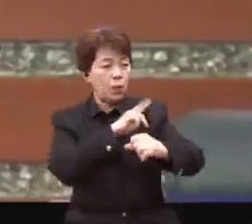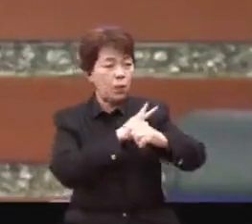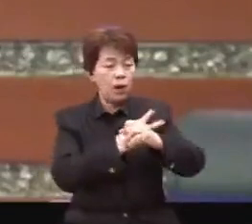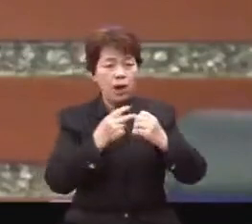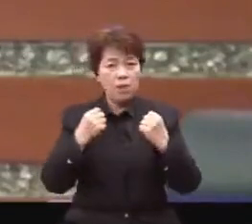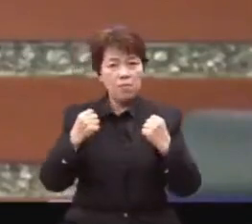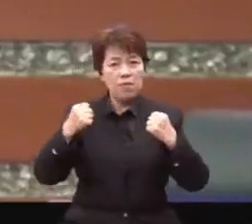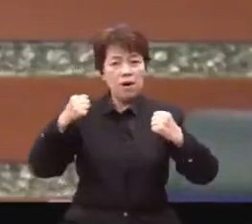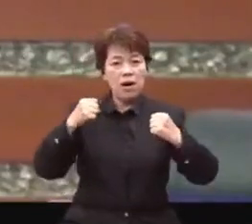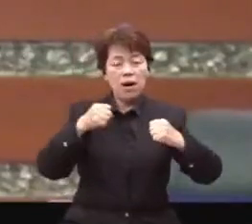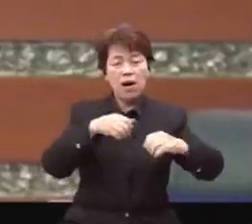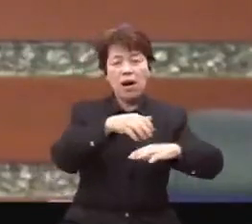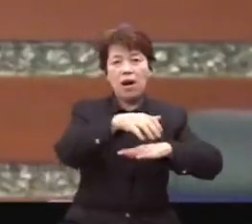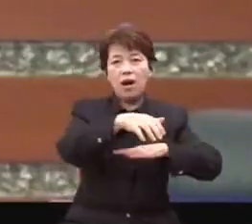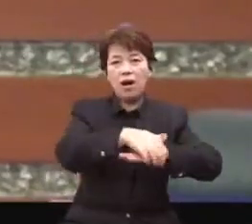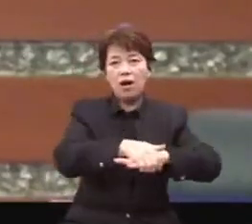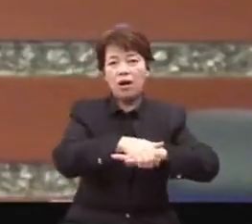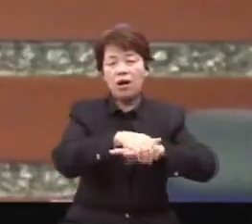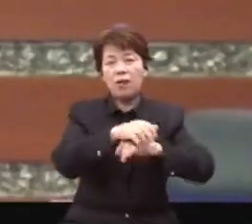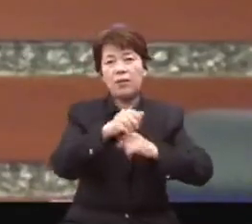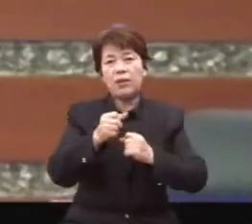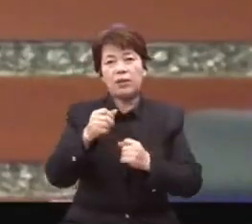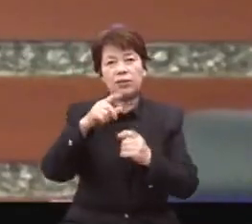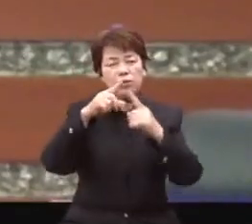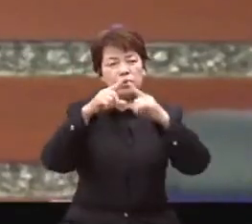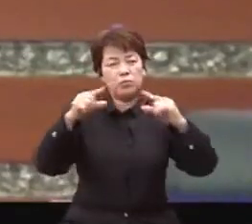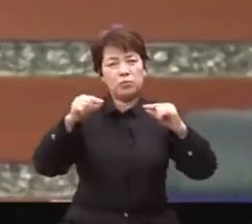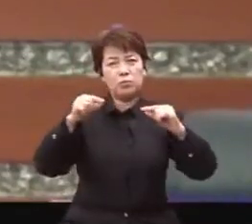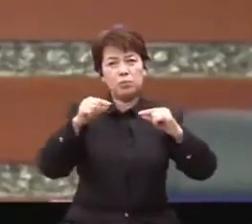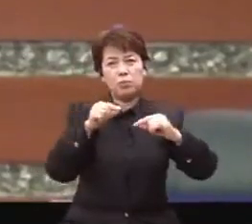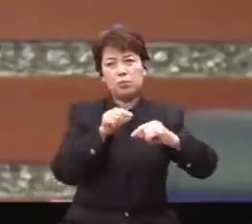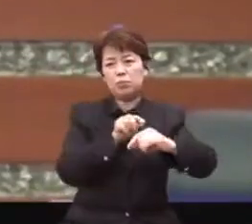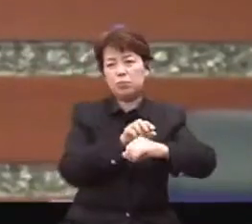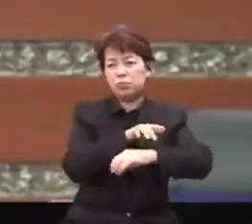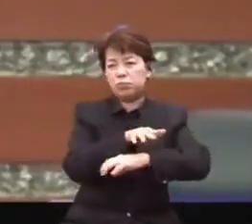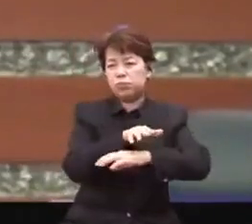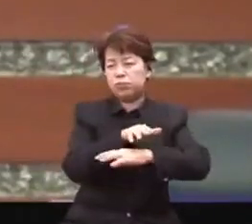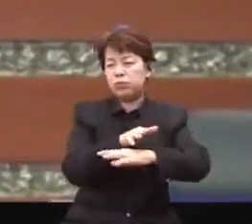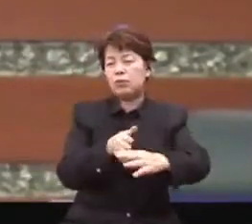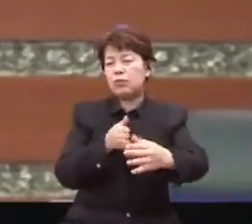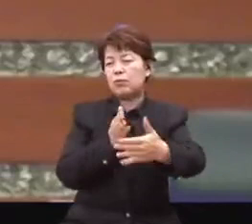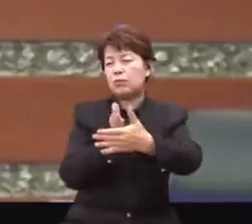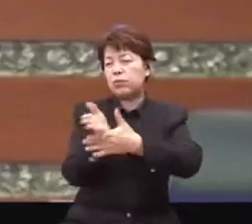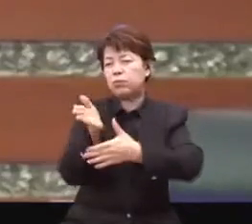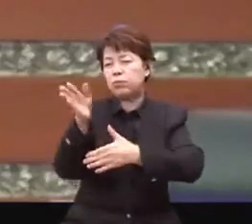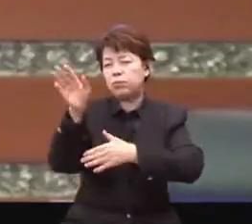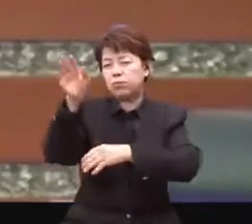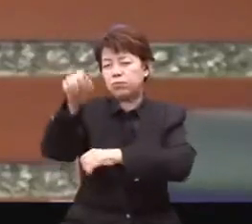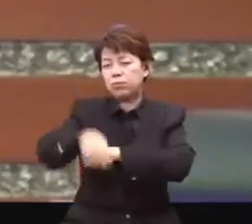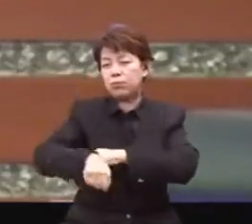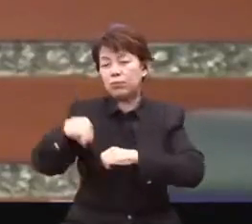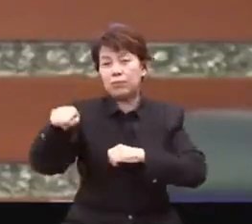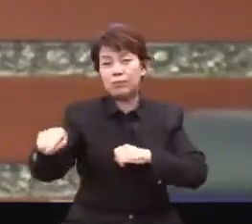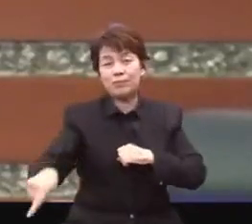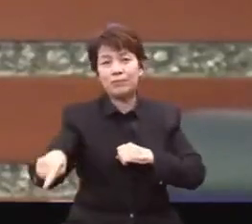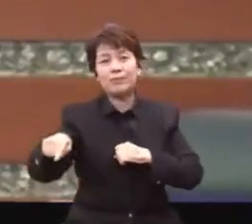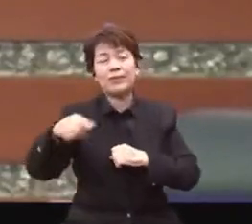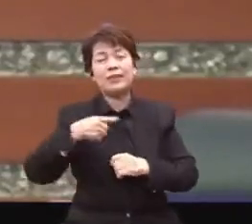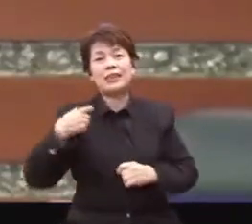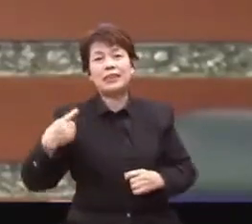besar seperti British jepun menanggo di air yang keruh untuk menyerah menyerang negara Cina Hongkong